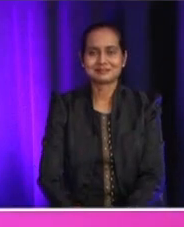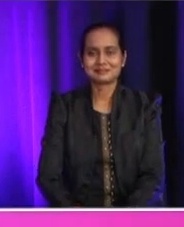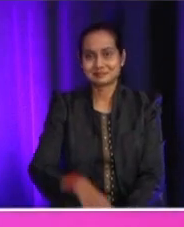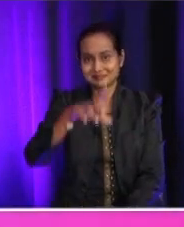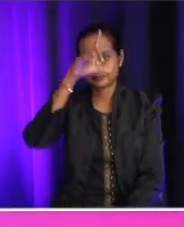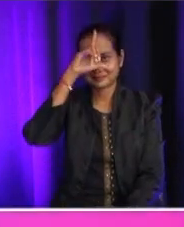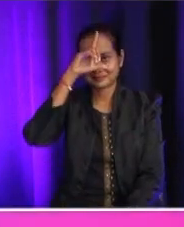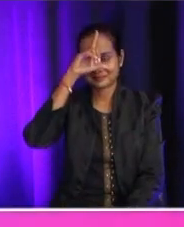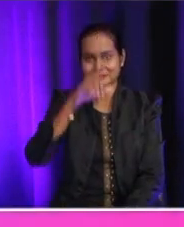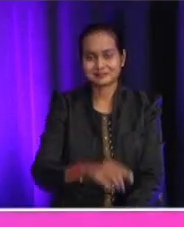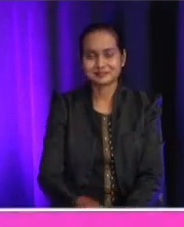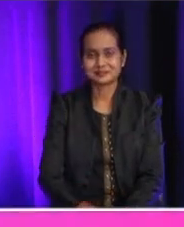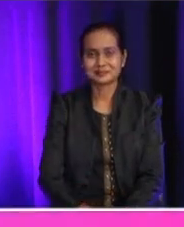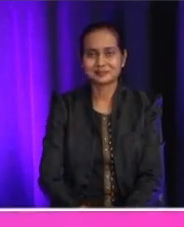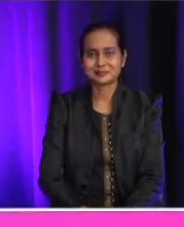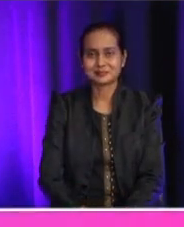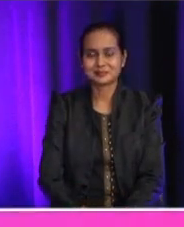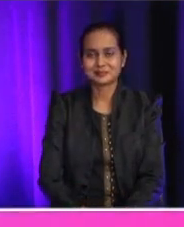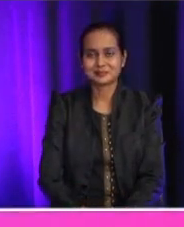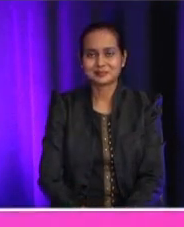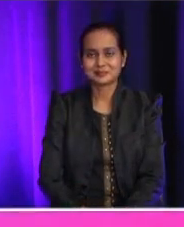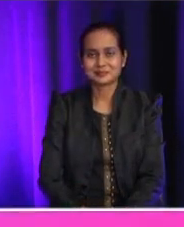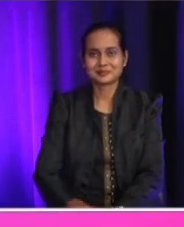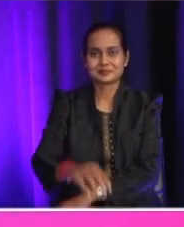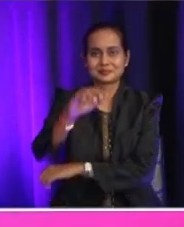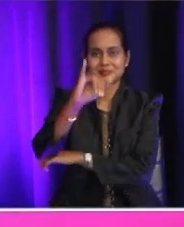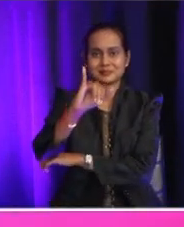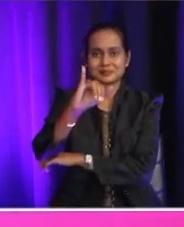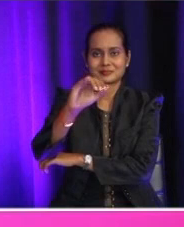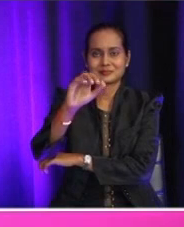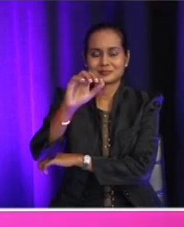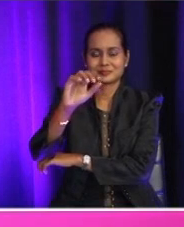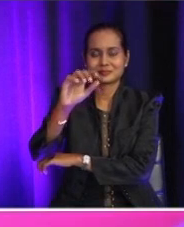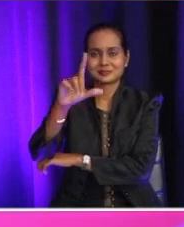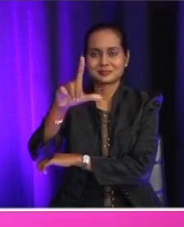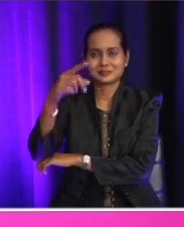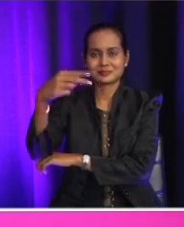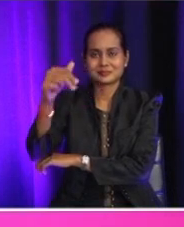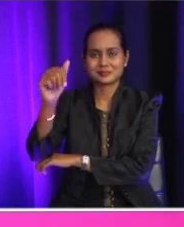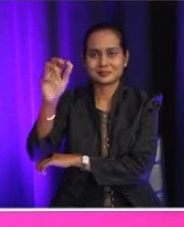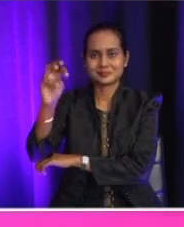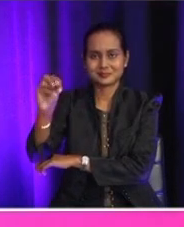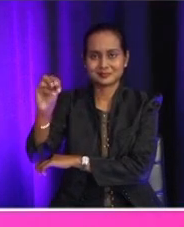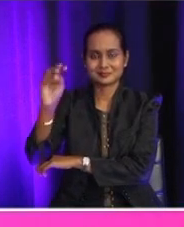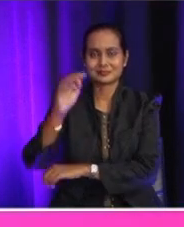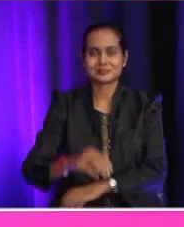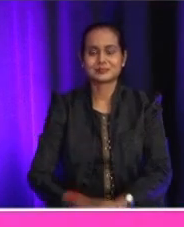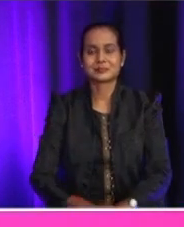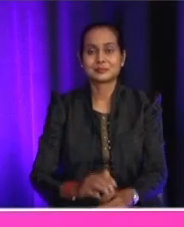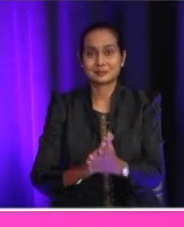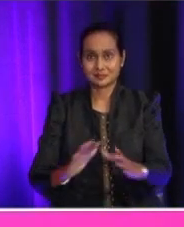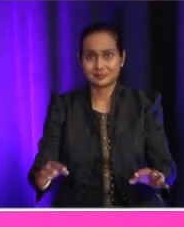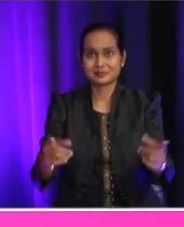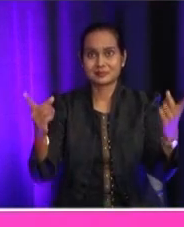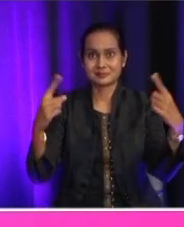kawan Akmal hari ini iaitu Ilham Hadi. Okey, selamat datang murid-murid daripada Sekolah Menengah Kebangsaan